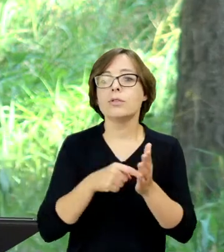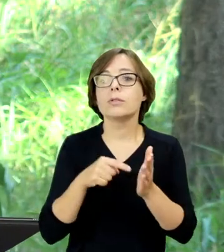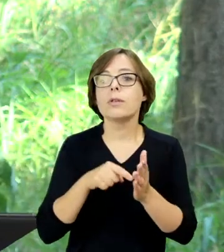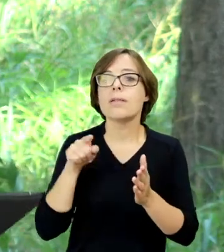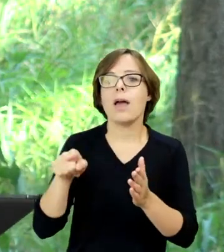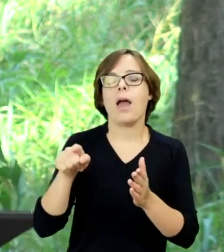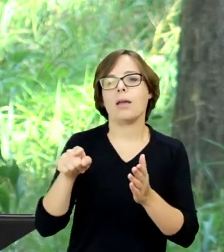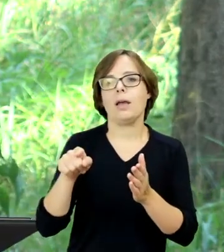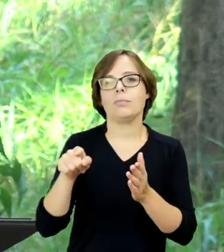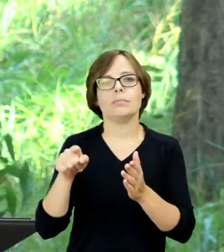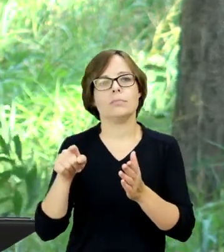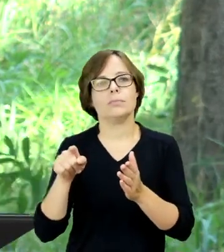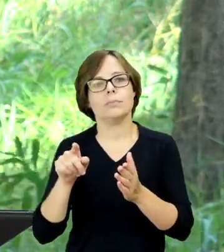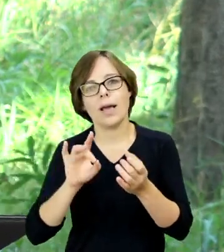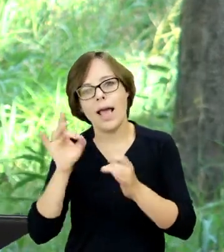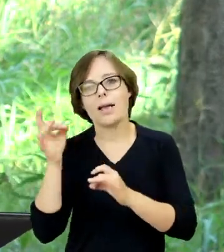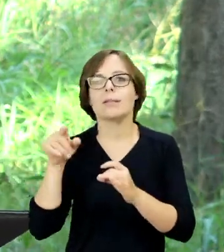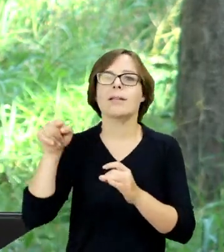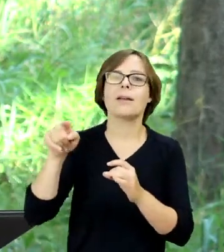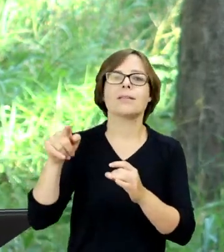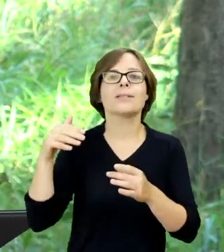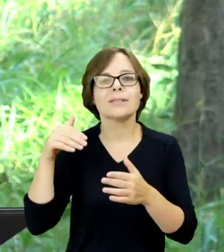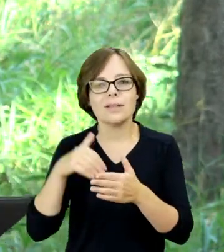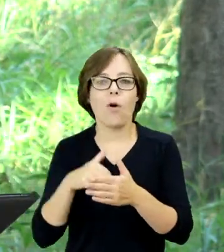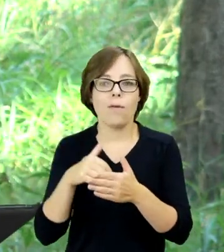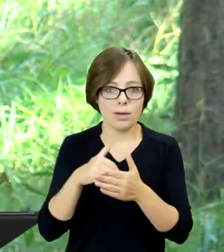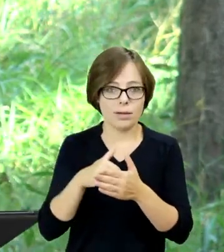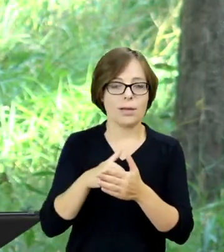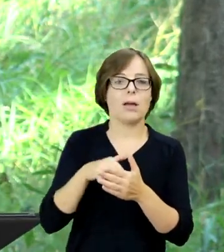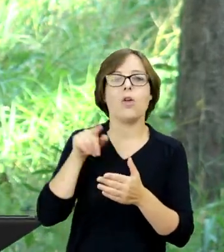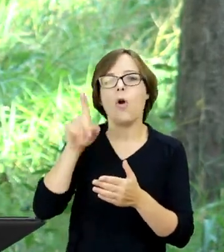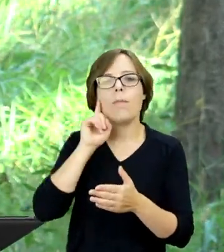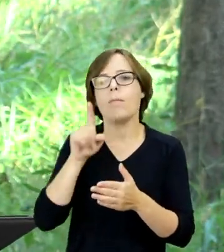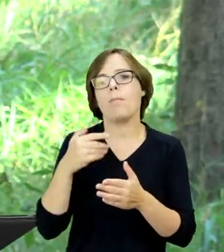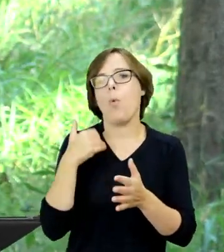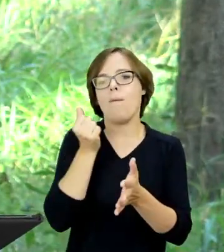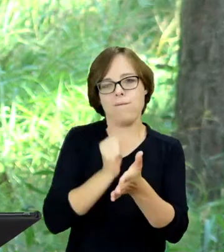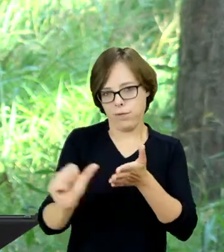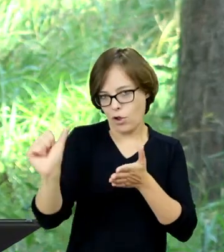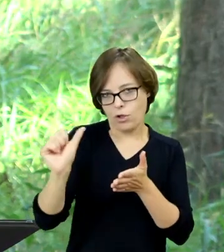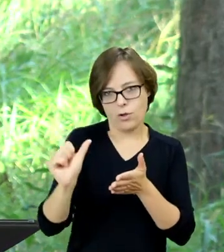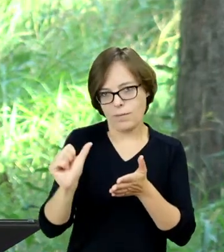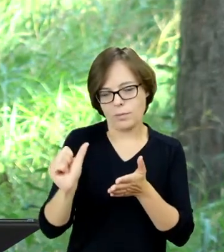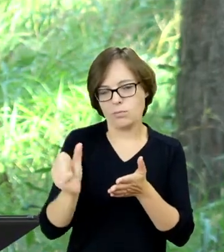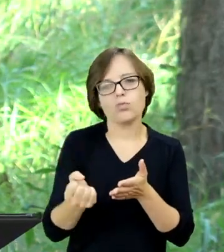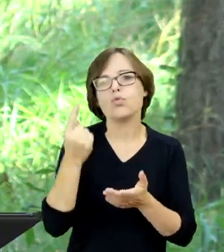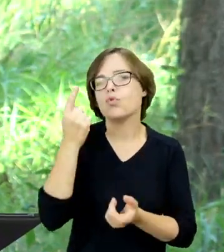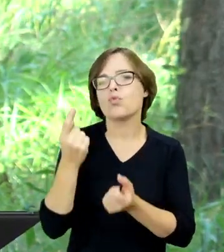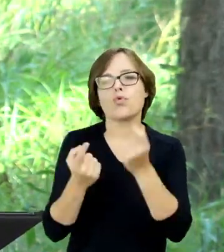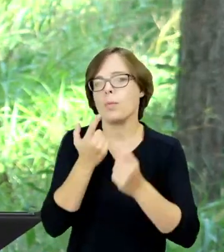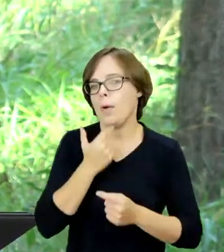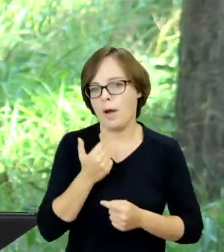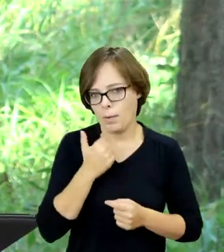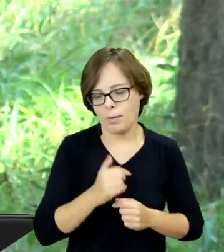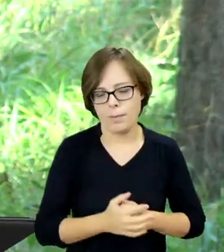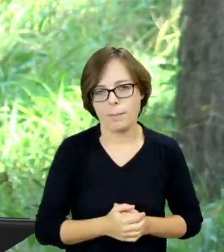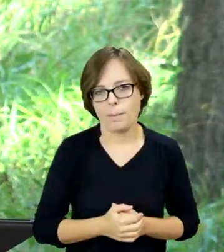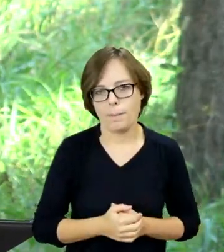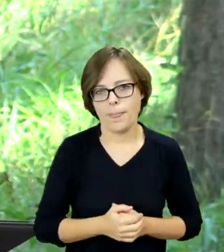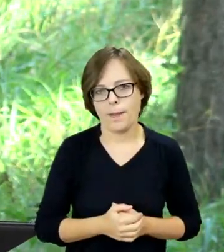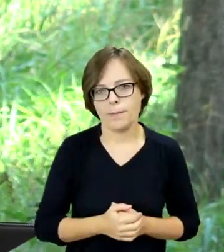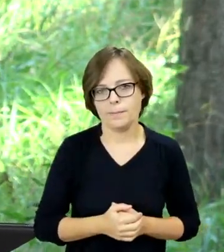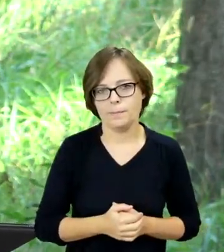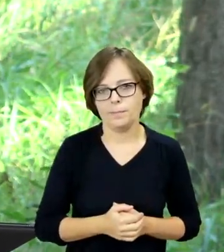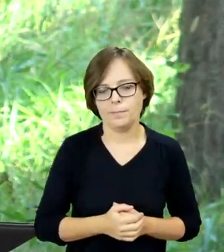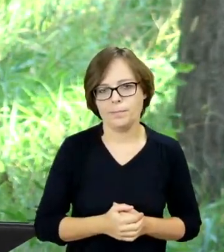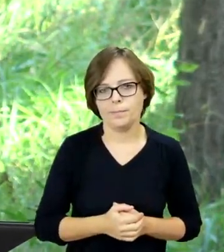typu zaangażowanie militarne kobiet oczywiście należało do wyjątków. Nie muszę Państwu pewnie mówić,